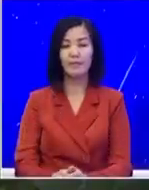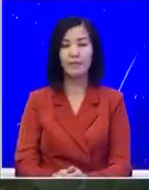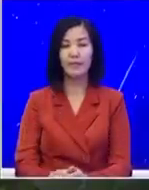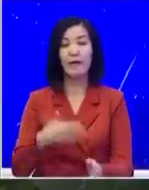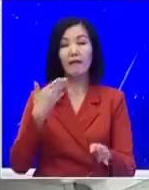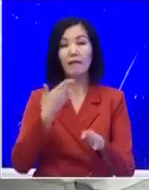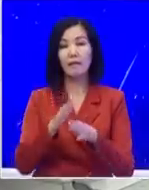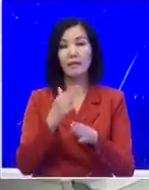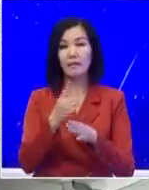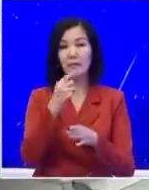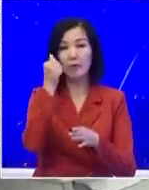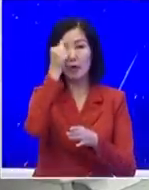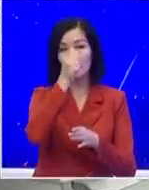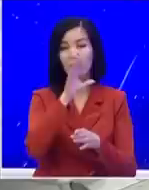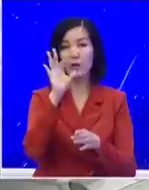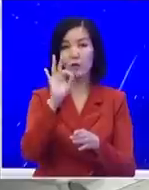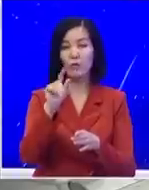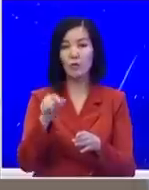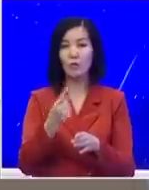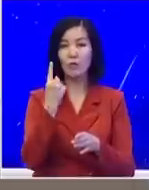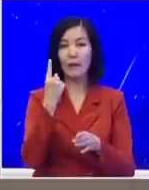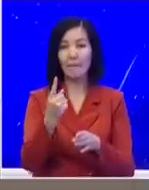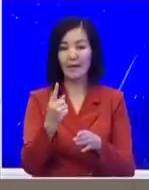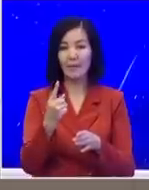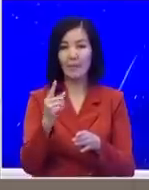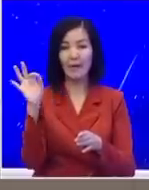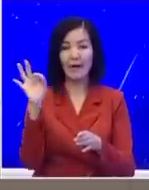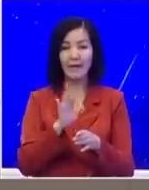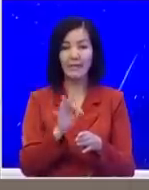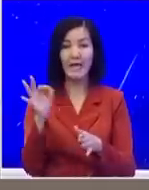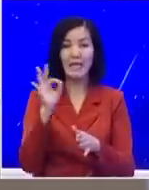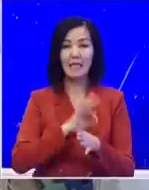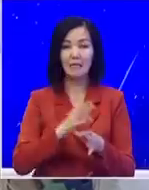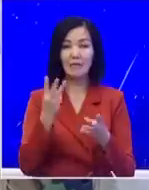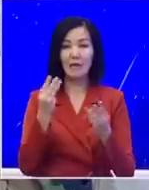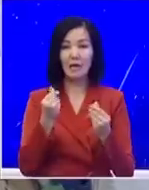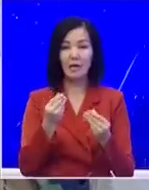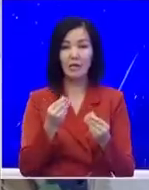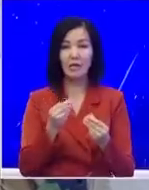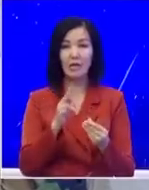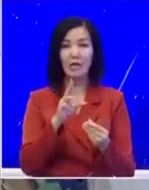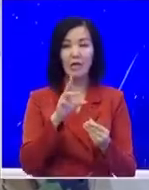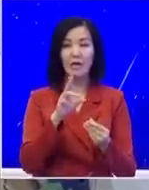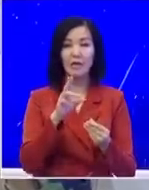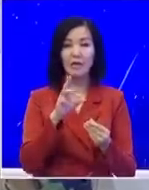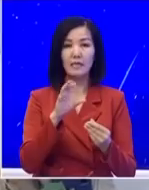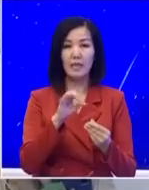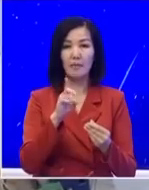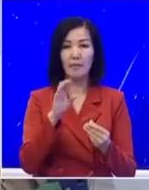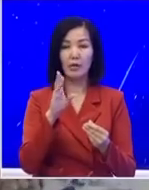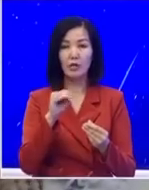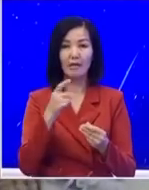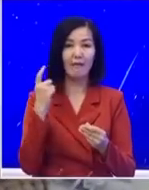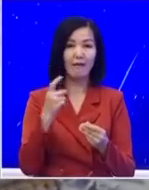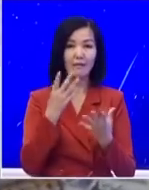Несие жылдық сияқсы 0,1%. Дәл осындай тиімді қаржы Сабыржан компани сауда жүйесінің қожайынына да